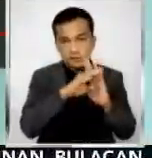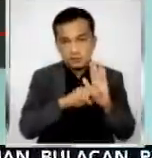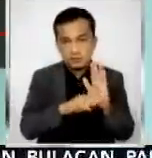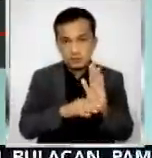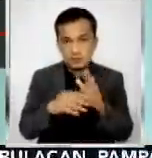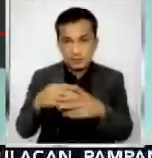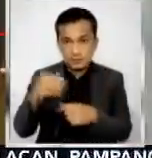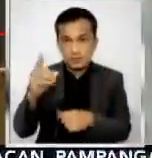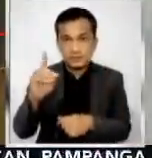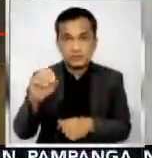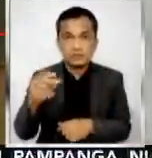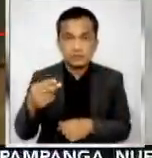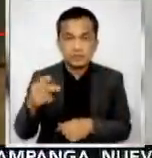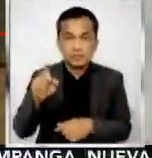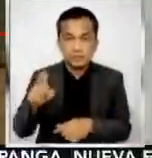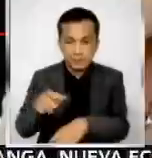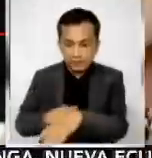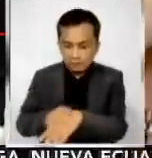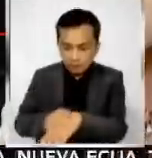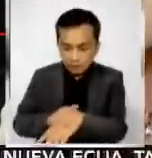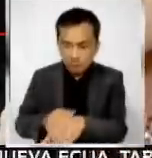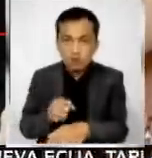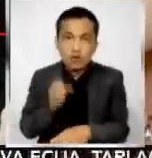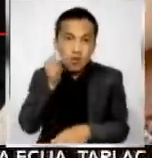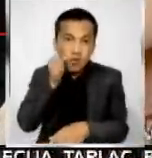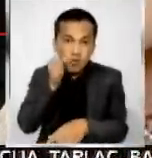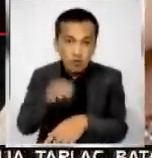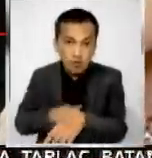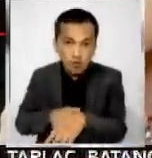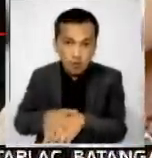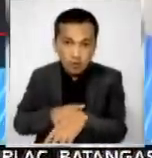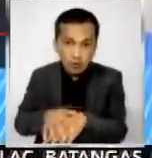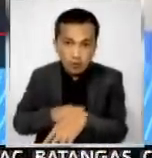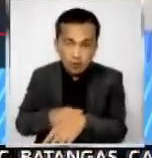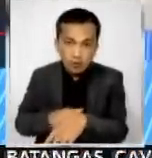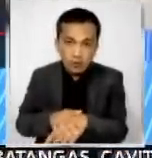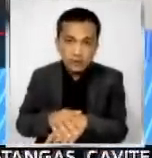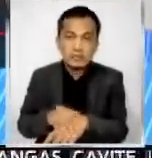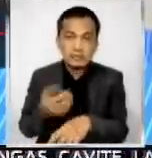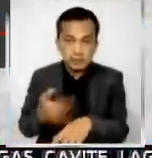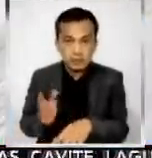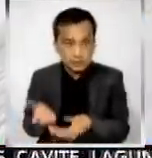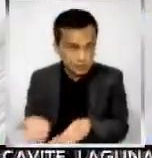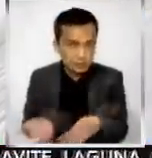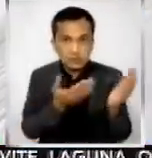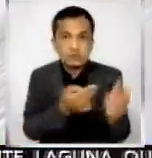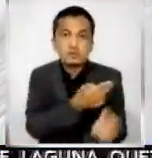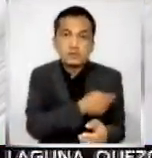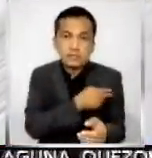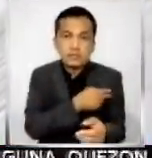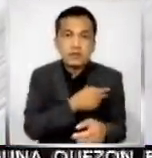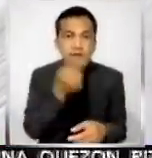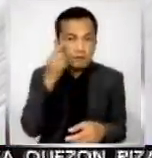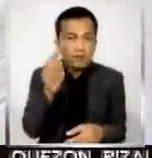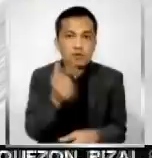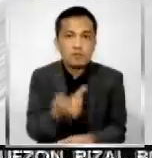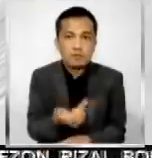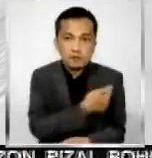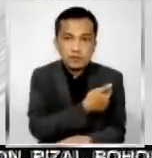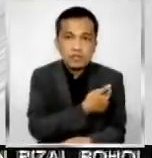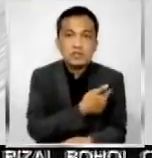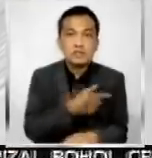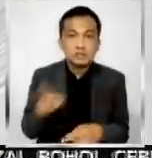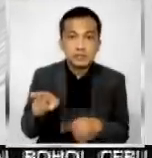dapat hugasang mabuti ang nakagat na bahagi ng katawan at saka dalhin sa ospital para mabakunahan. Sa datos naman na nakalap ng GMA